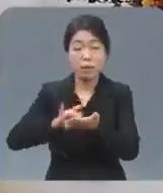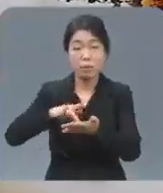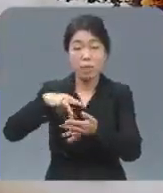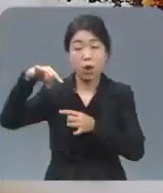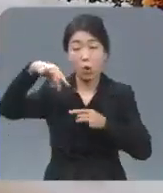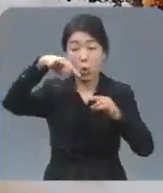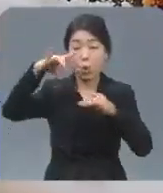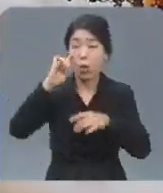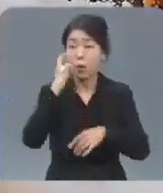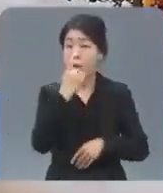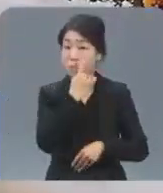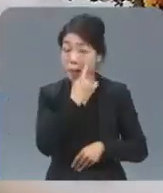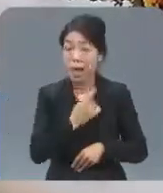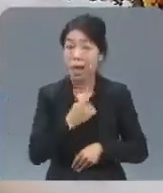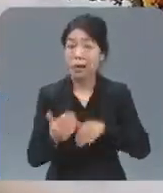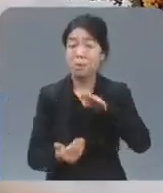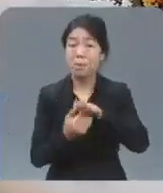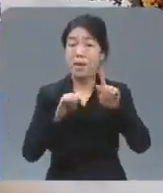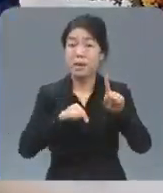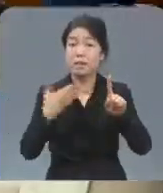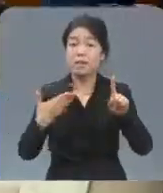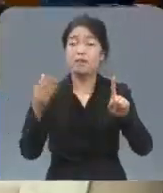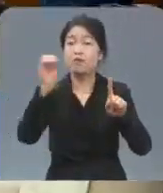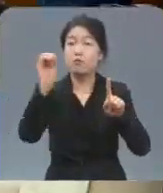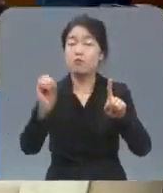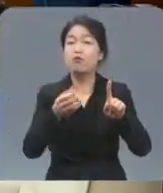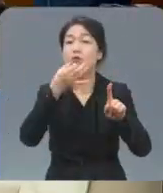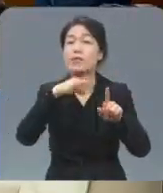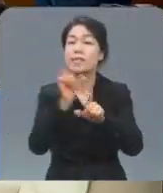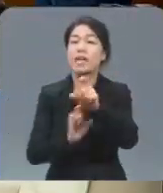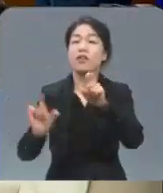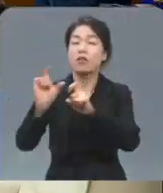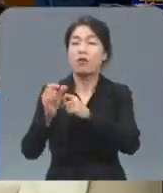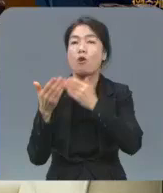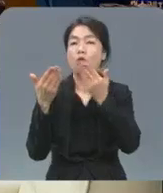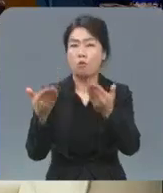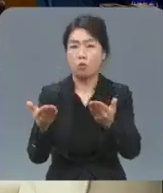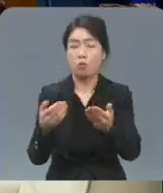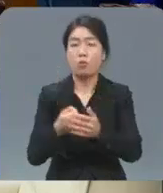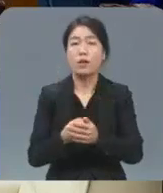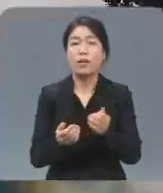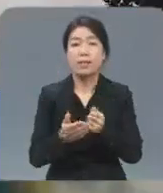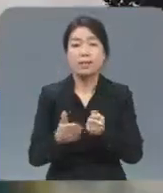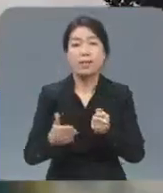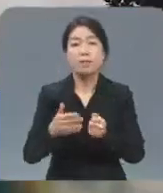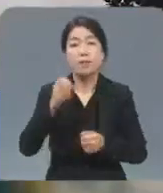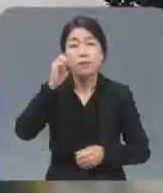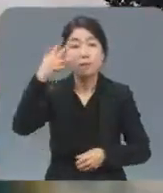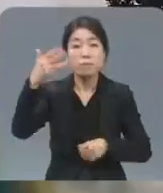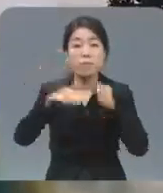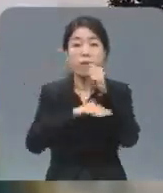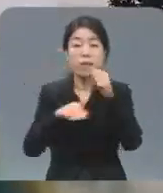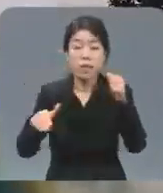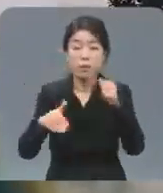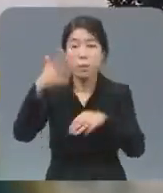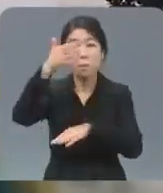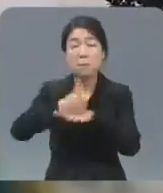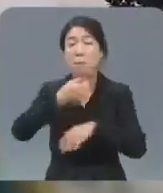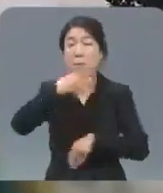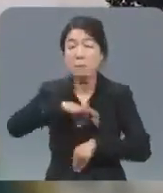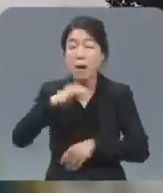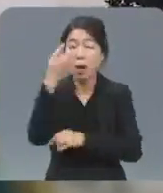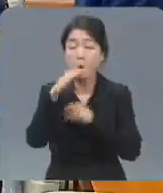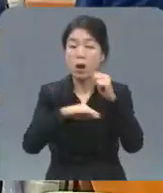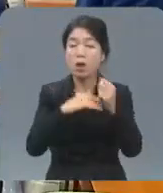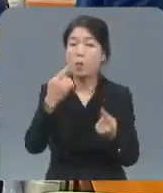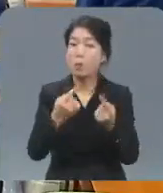기반 인증을 하면 최고 1.9%의 우대 금리를 적용하는 상품으로 18개월 기준 최종 금리는 기준